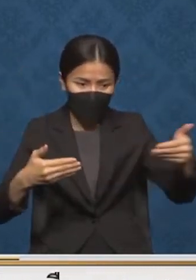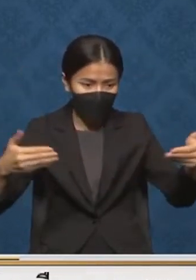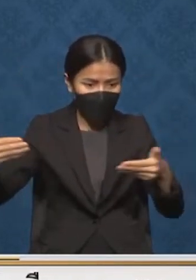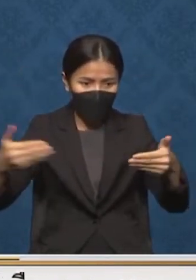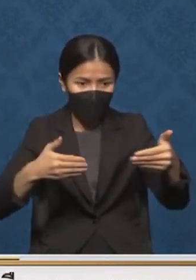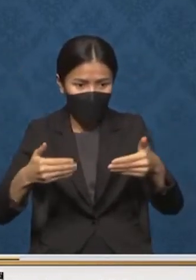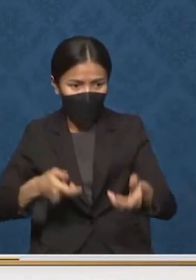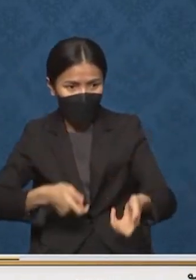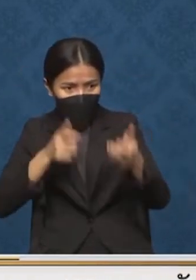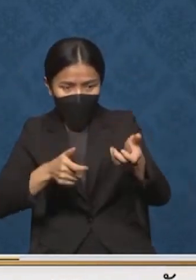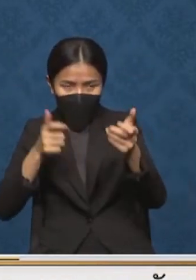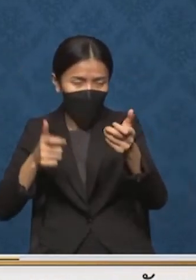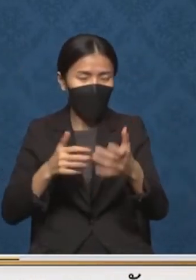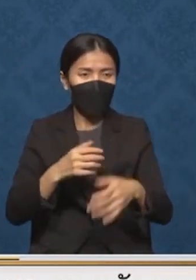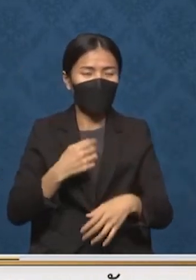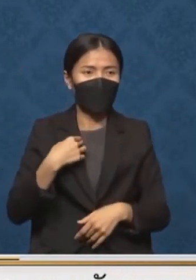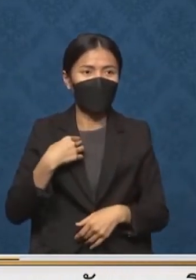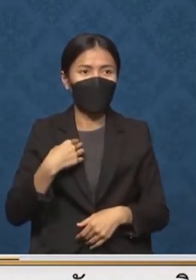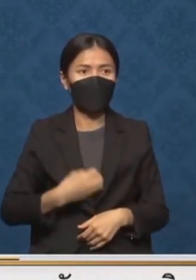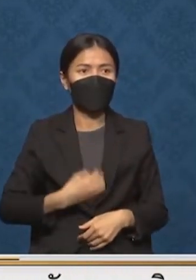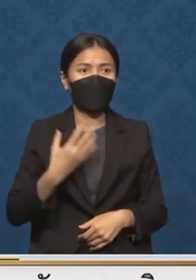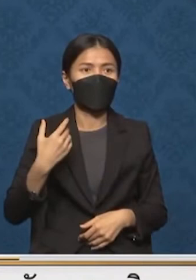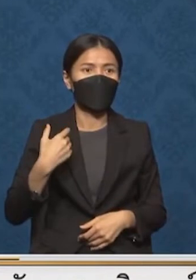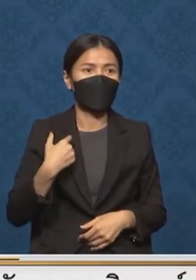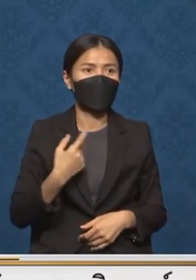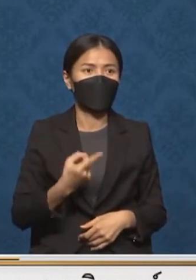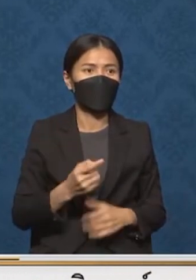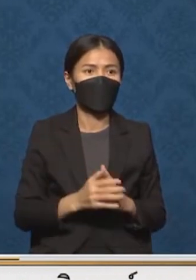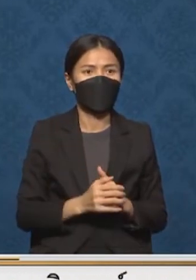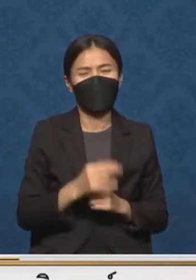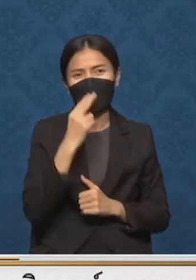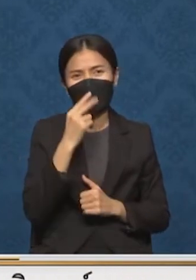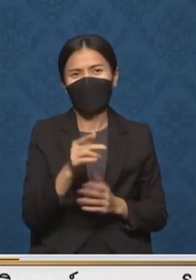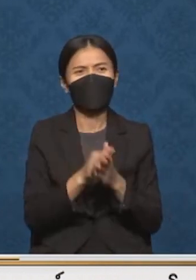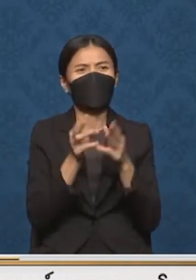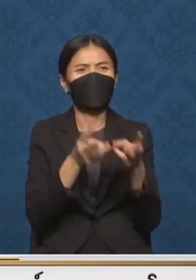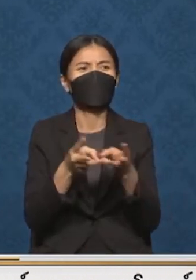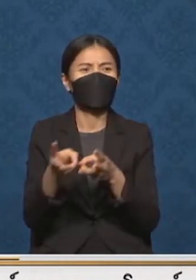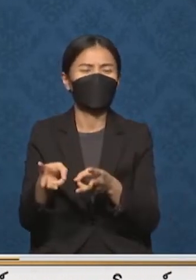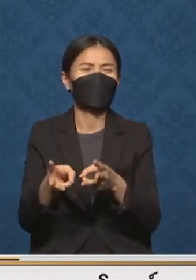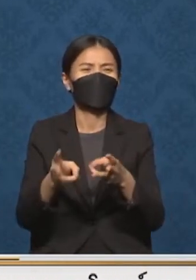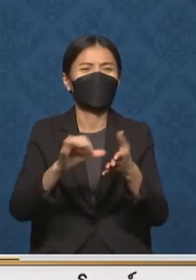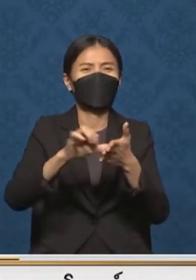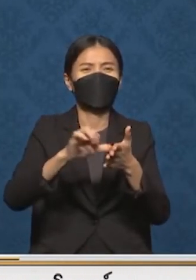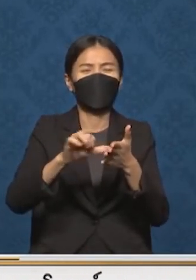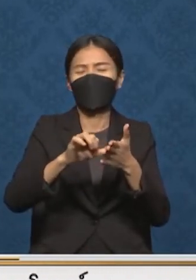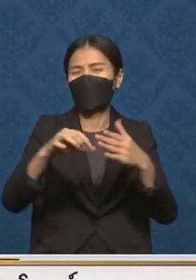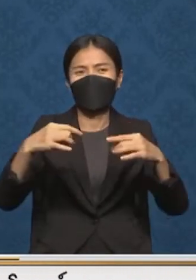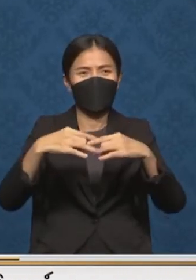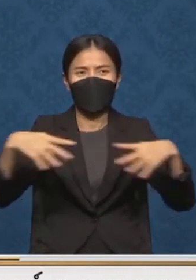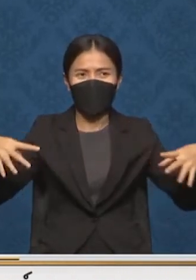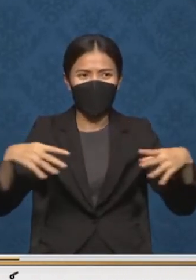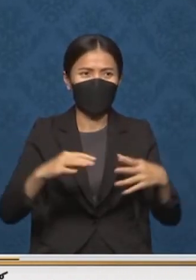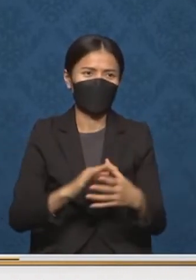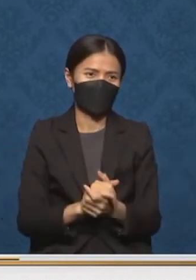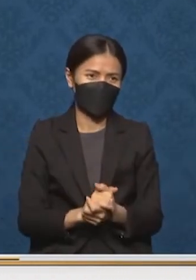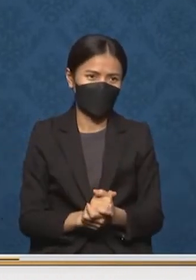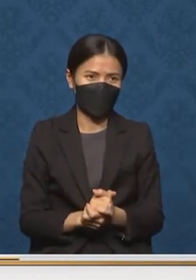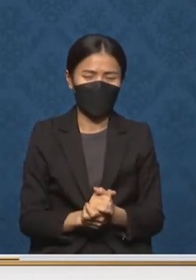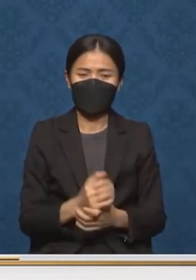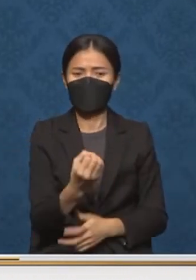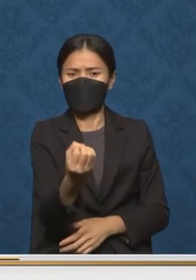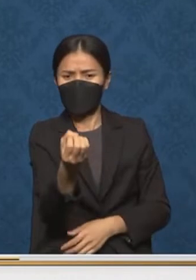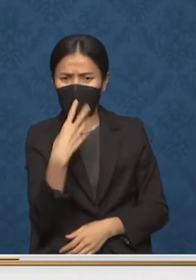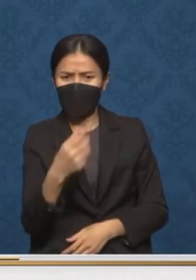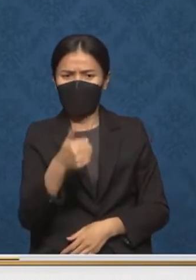คือนไมใช่การจดการปญหาประโงที่ ทถูกต้องท่่านปลาปรามท่านก็มาบอกวาท่ทำได้ดีไม่ใช